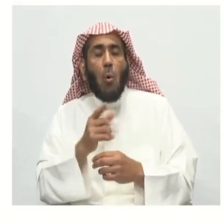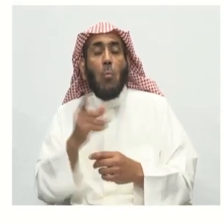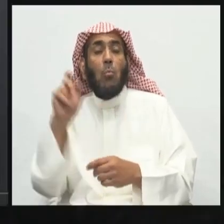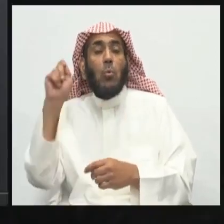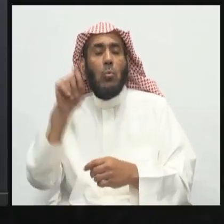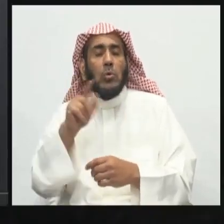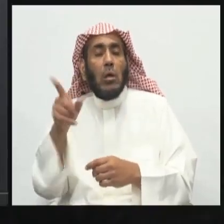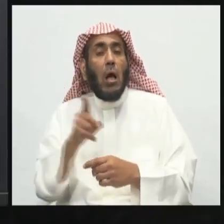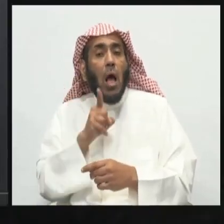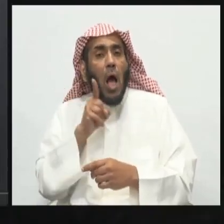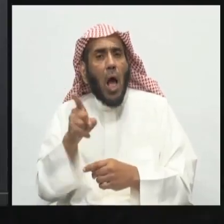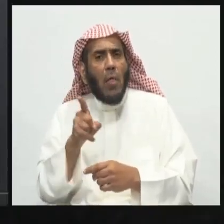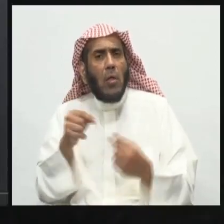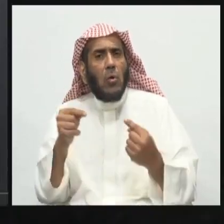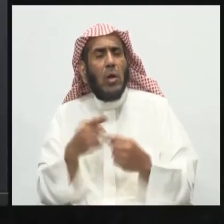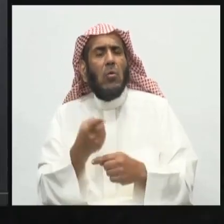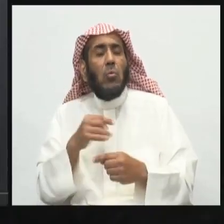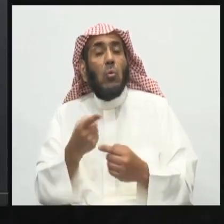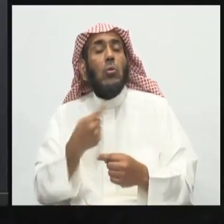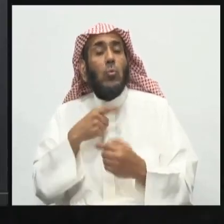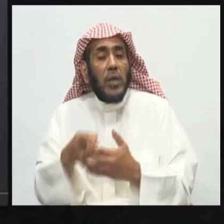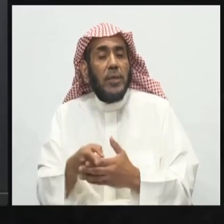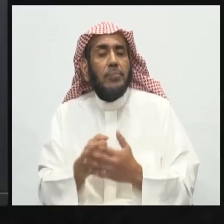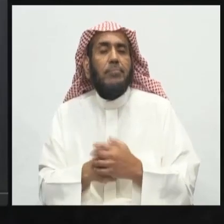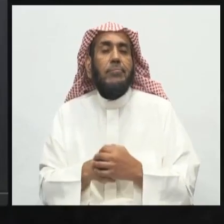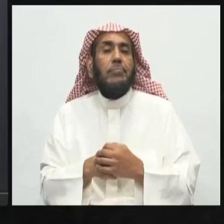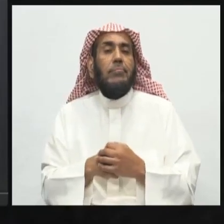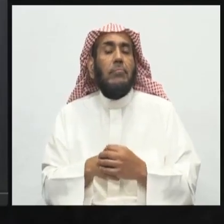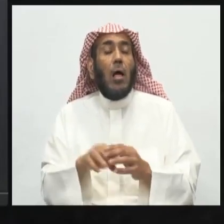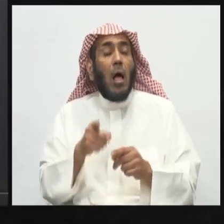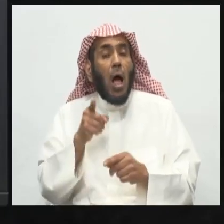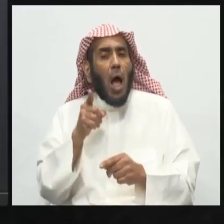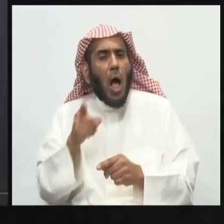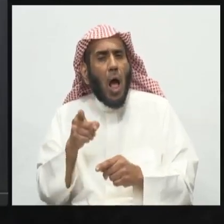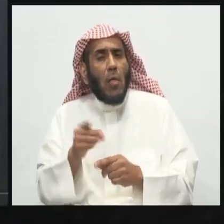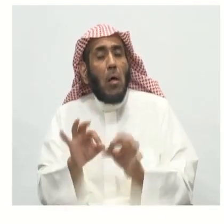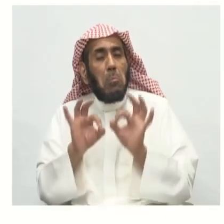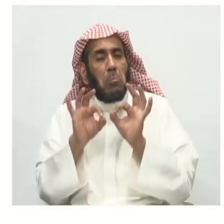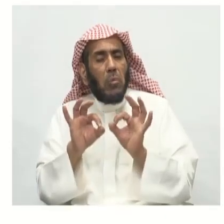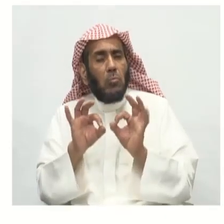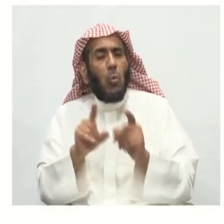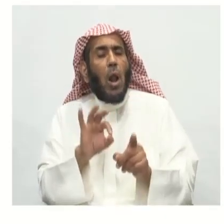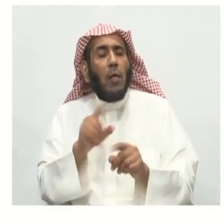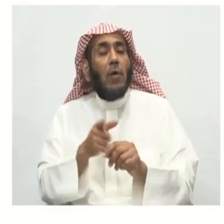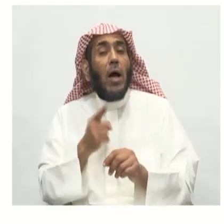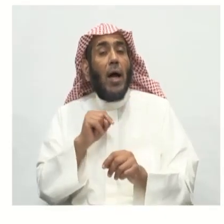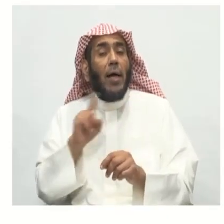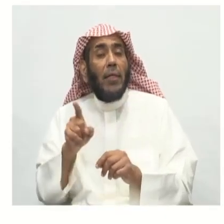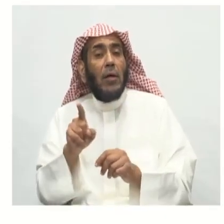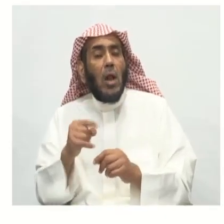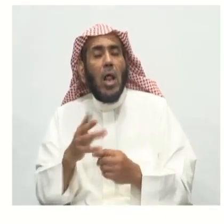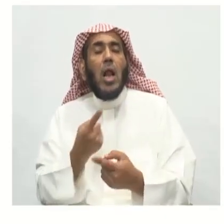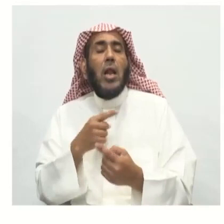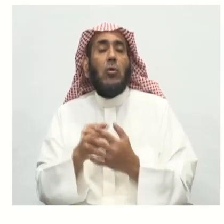عليه السلام يقول هذا الذي كنا نبغي ونريد هذا الذي كنا نبغي ونريد اي هذا الذي